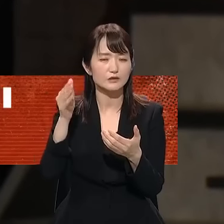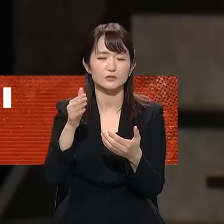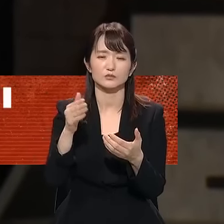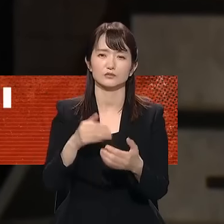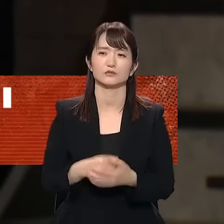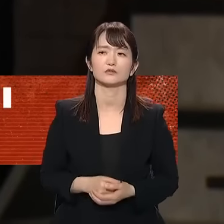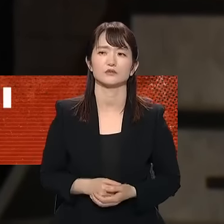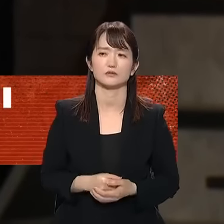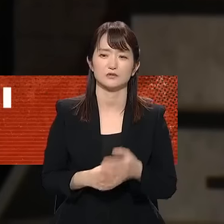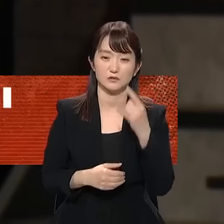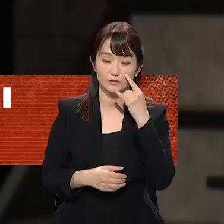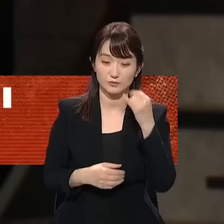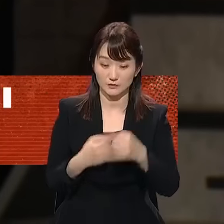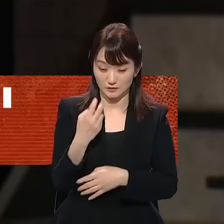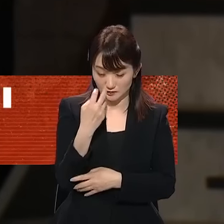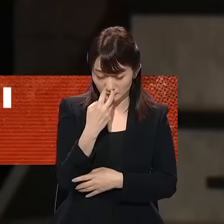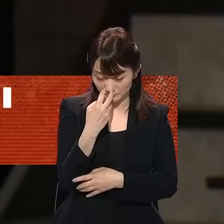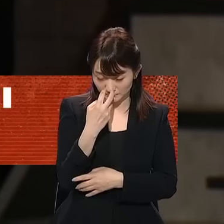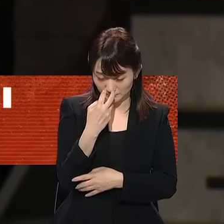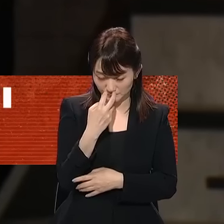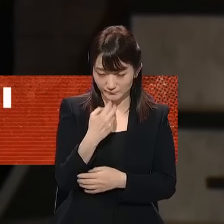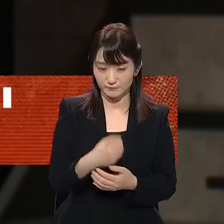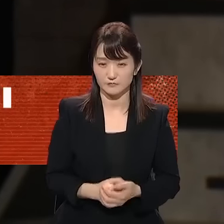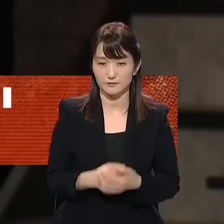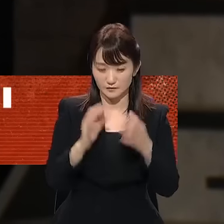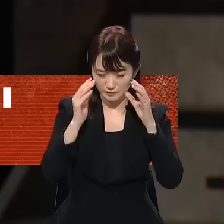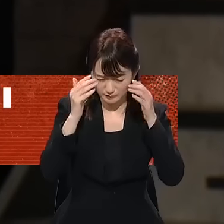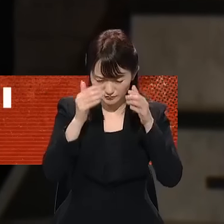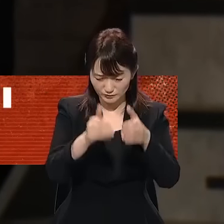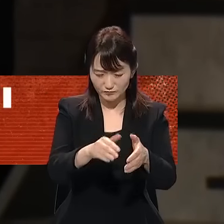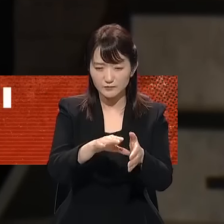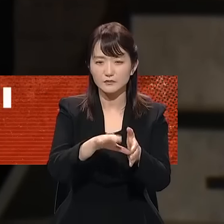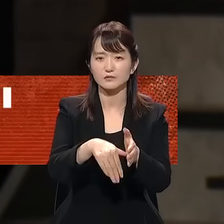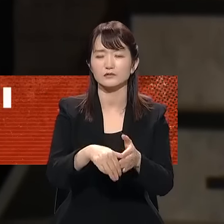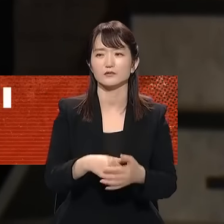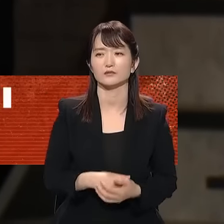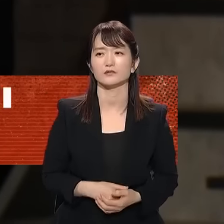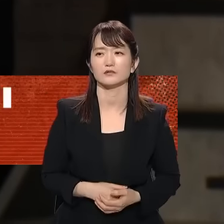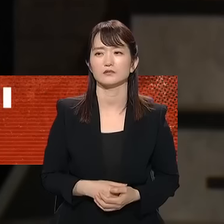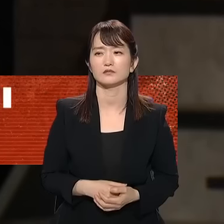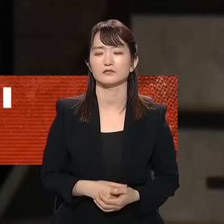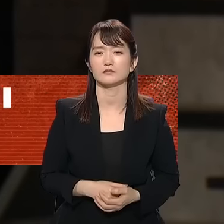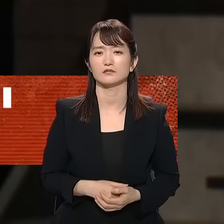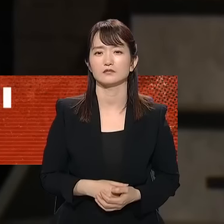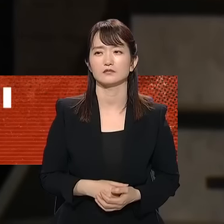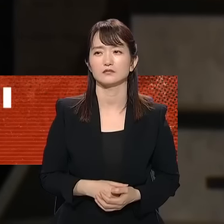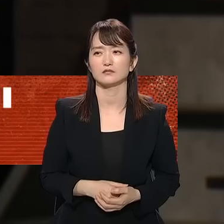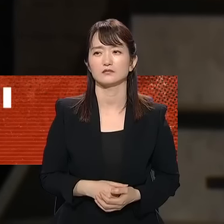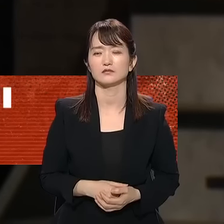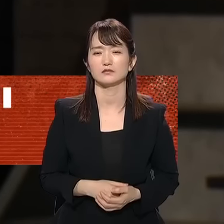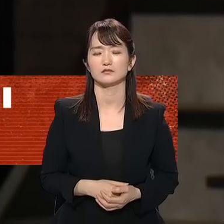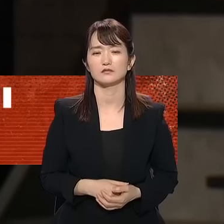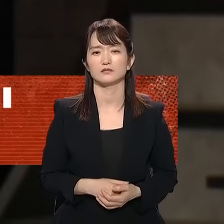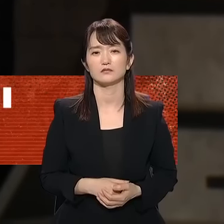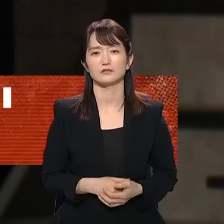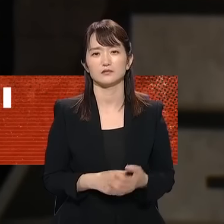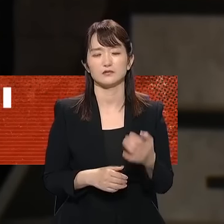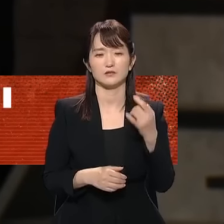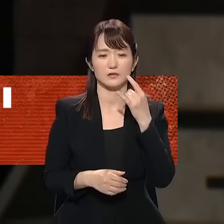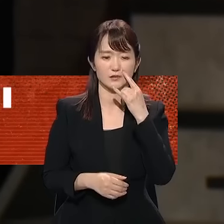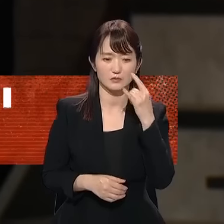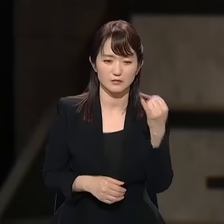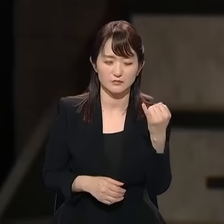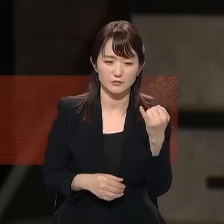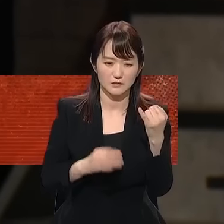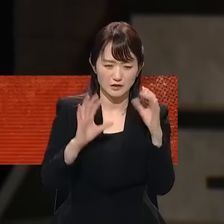가고 정말 엄마 긴장하고 애한테만 몰두 있잖아요 당연히 애는 엄마 엄마는 찌들어 있을 수밖에 없죠 그걸 찌들었다